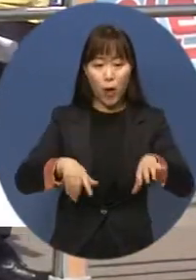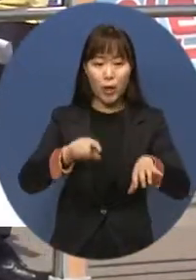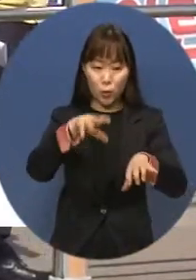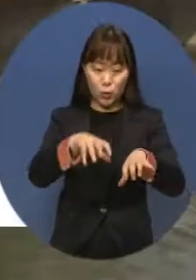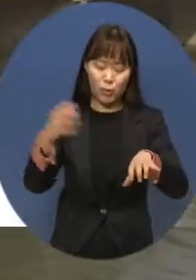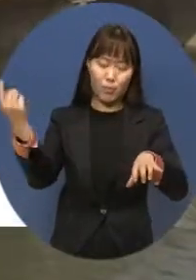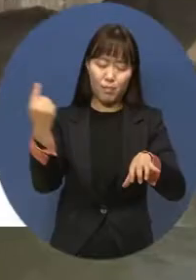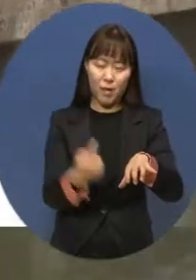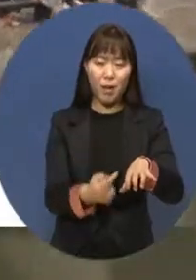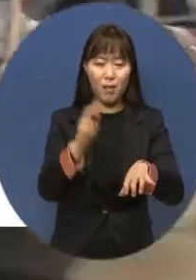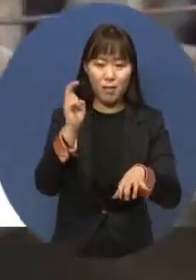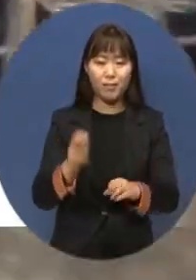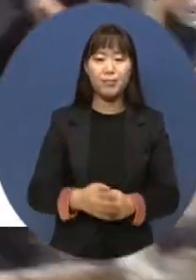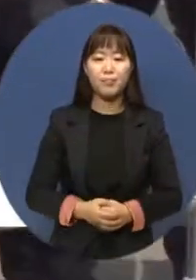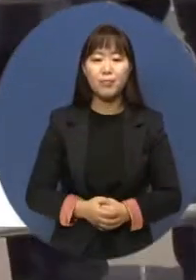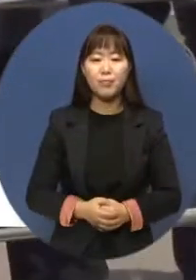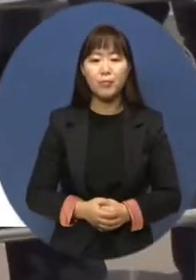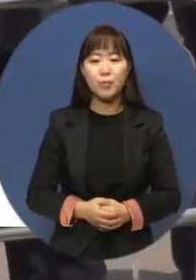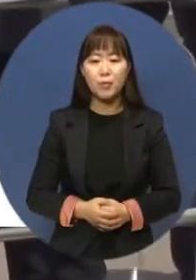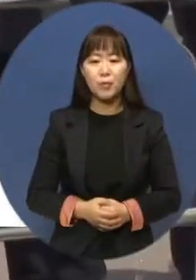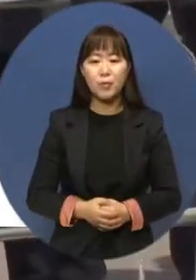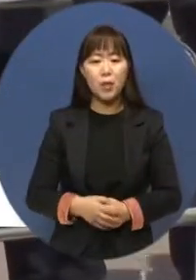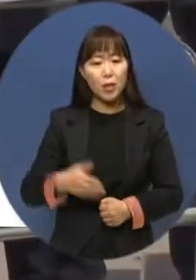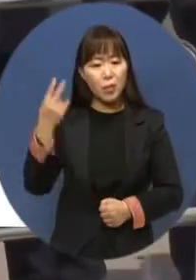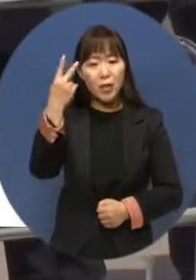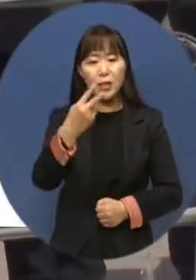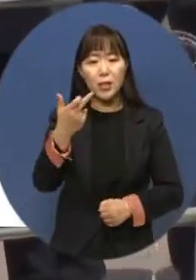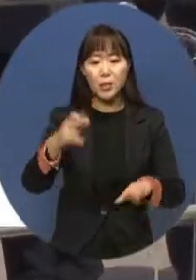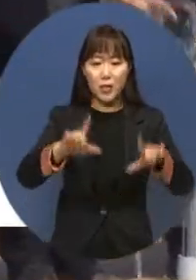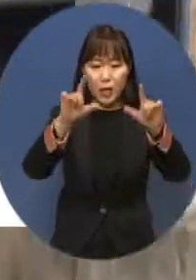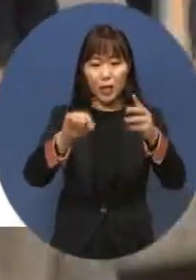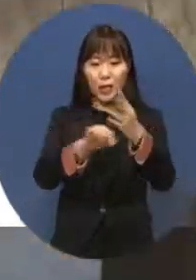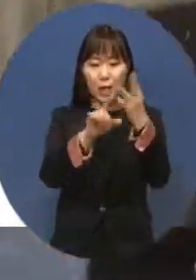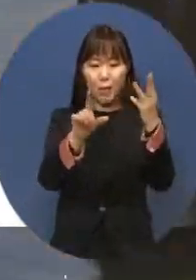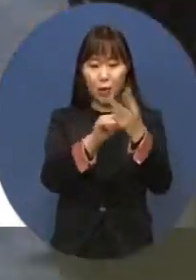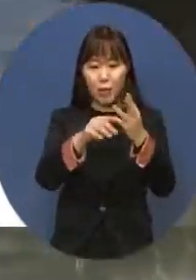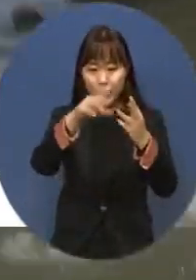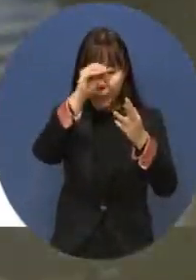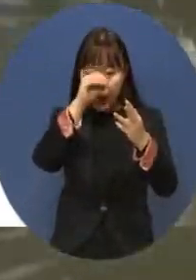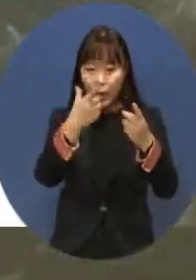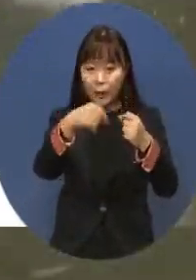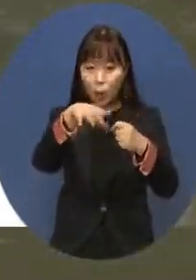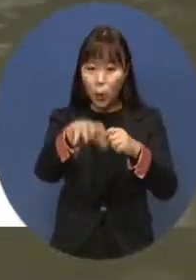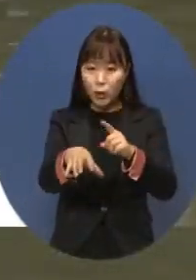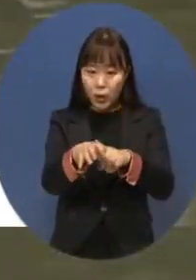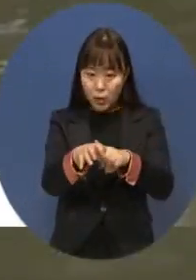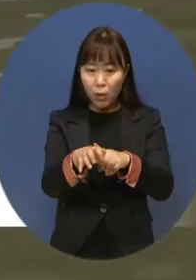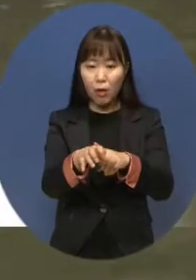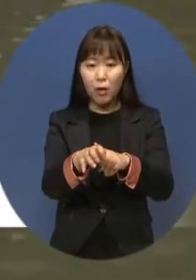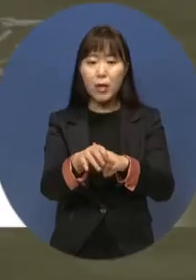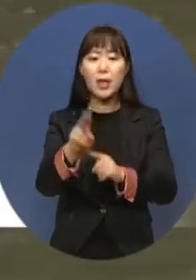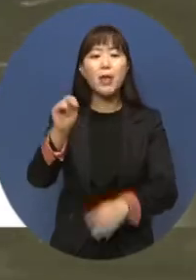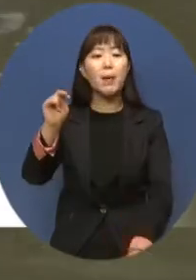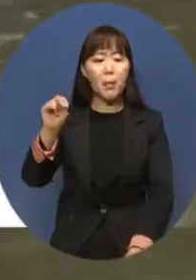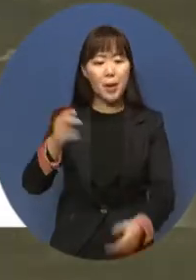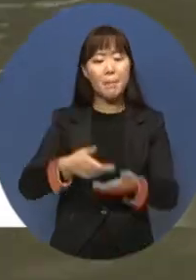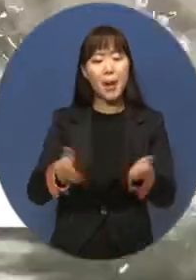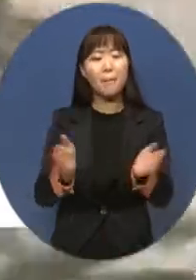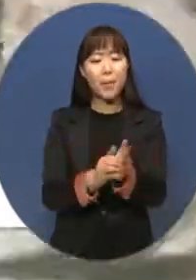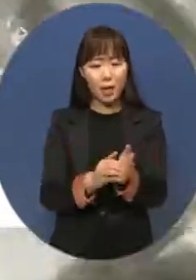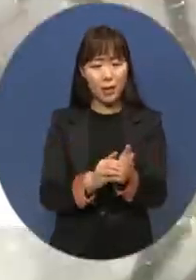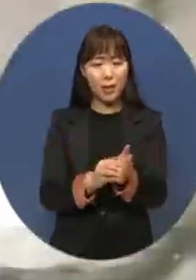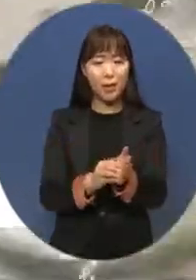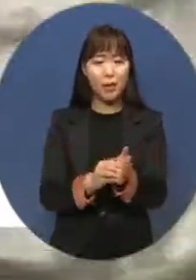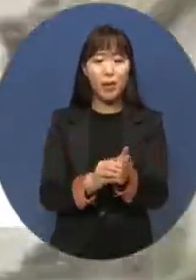됩니다 순천시는 지난 2017년 3월 시범적으로 같은 장소에서 2만 마리를 방류 했으며